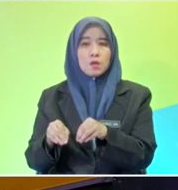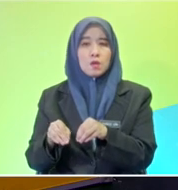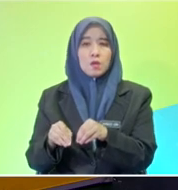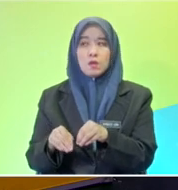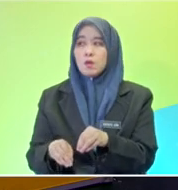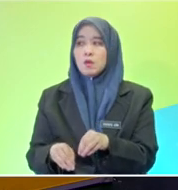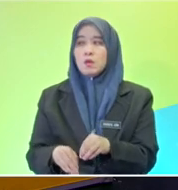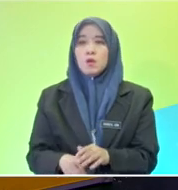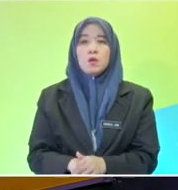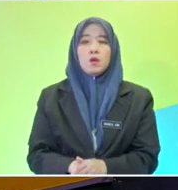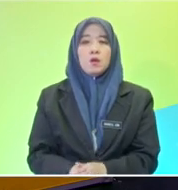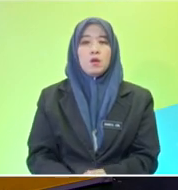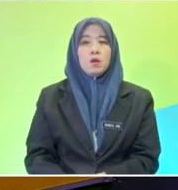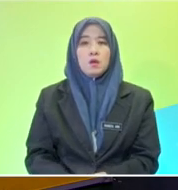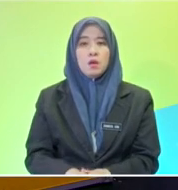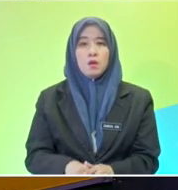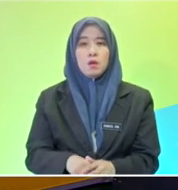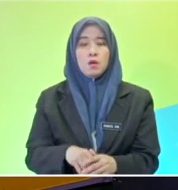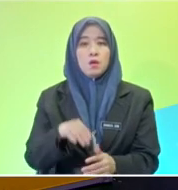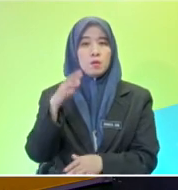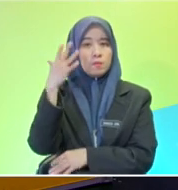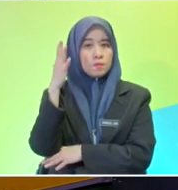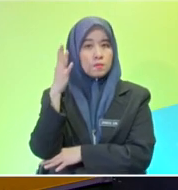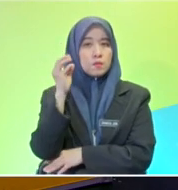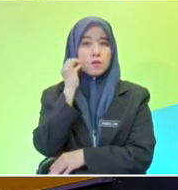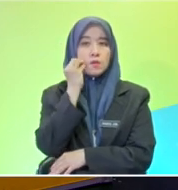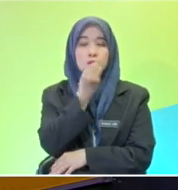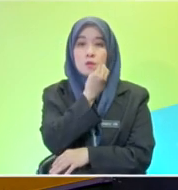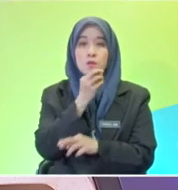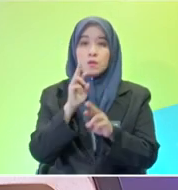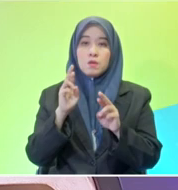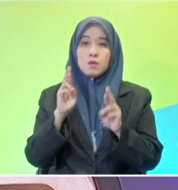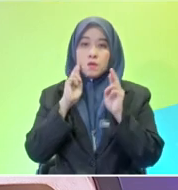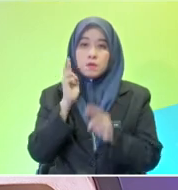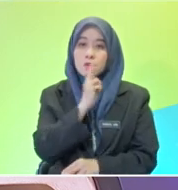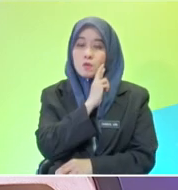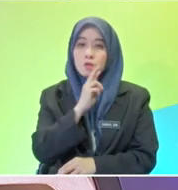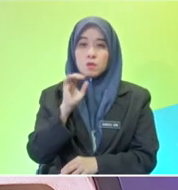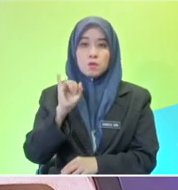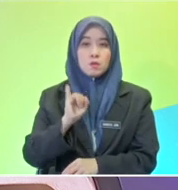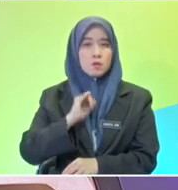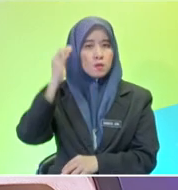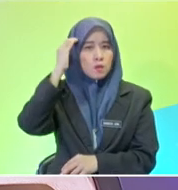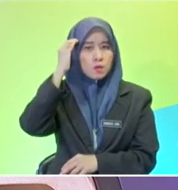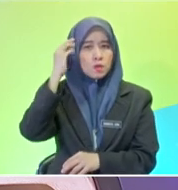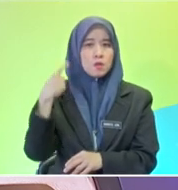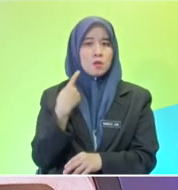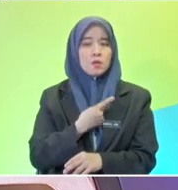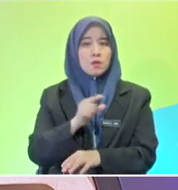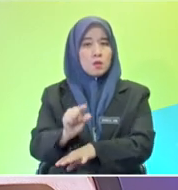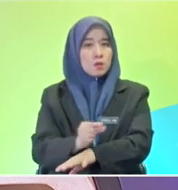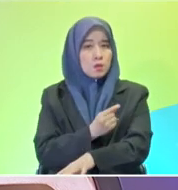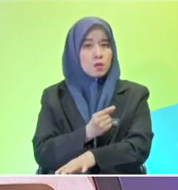Pokok bunga ros. Okey, ya Cik Su. Pokok bunga ros, setahu saya, kita perlu gunakan tanah